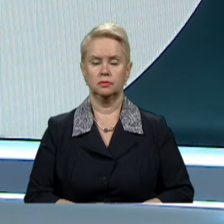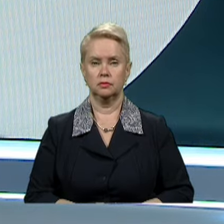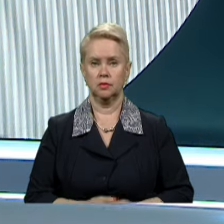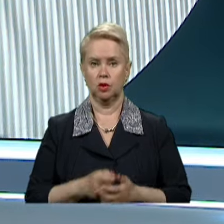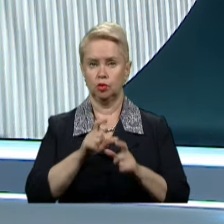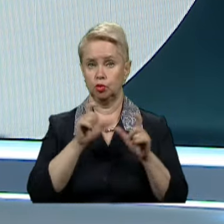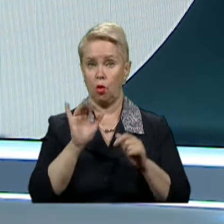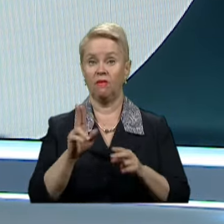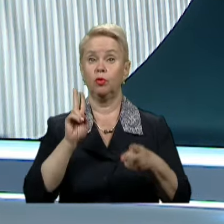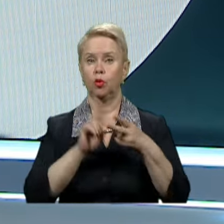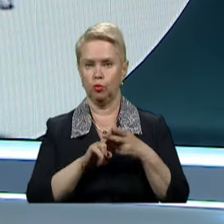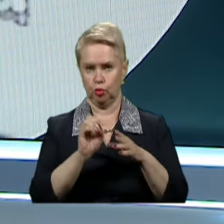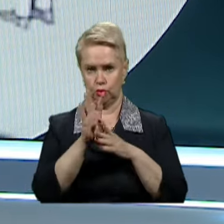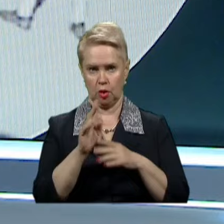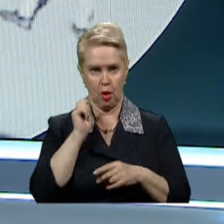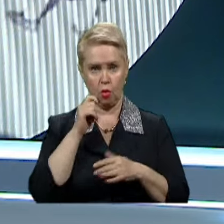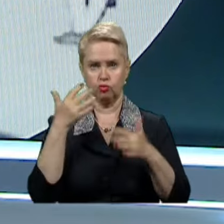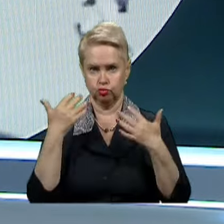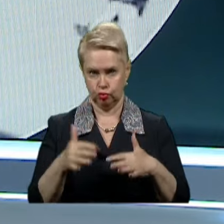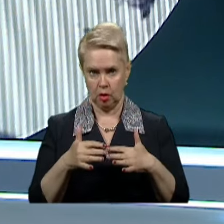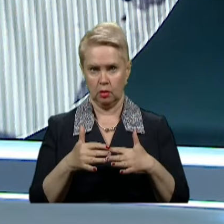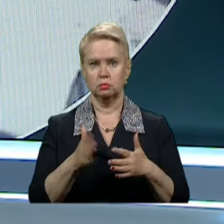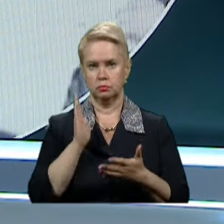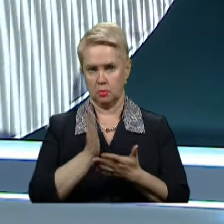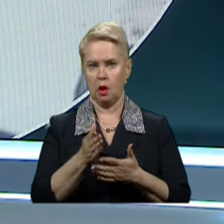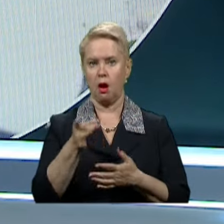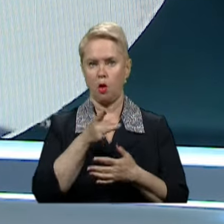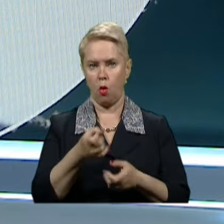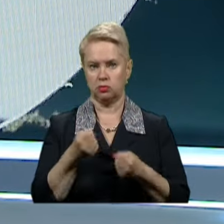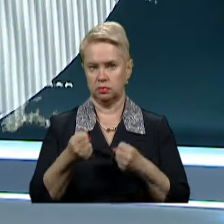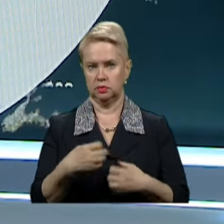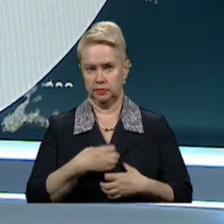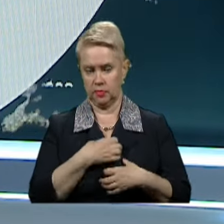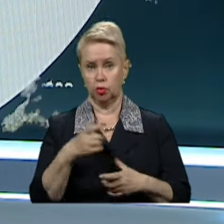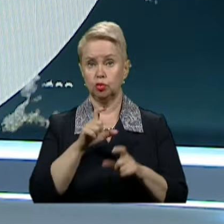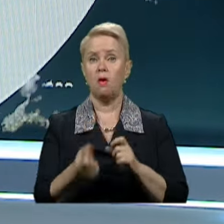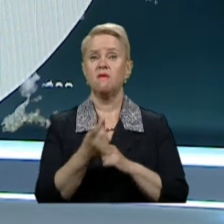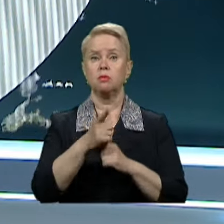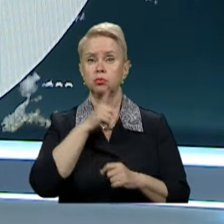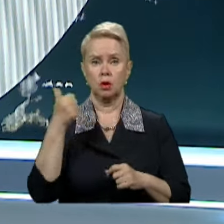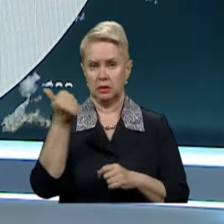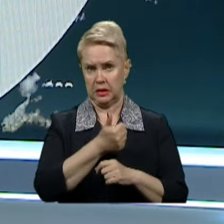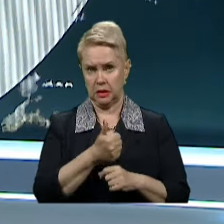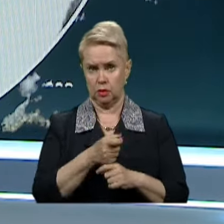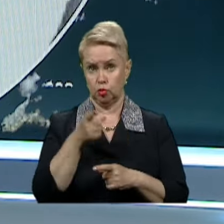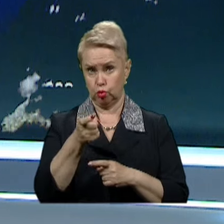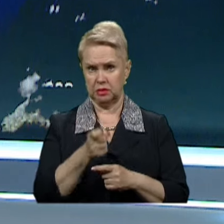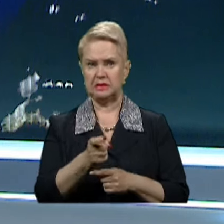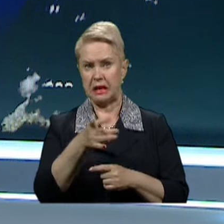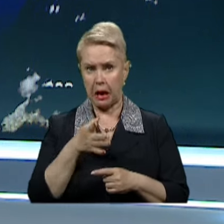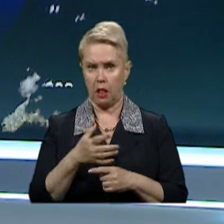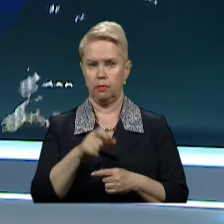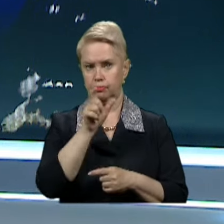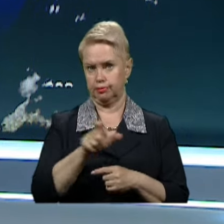Зі школи у тюрму в 14 років вже тримає район. Ким виявилась школярка, яка минулого тижня з рушниці стріляла